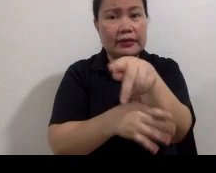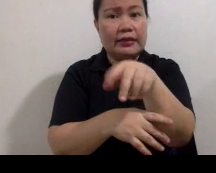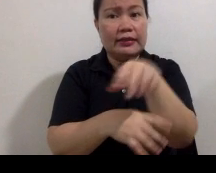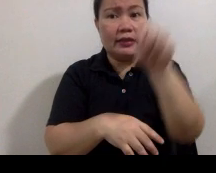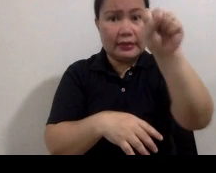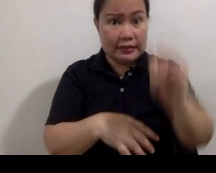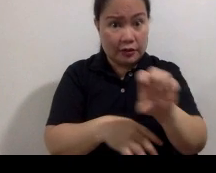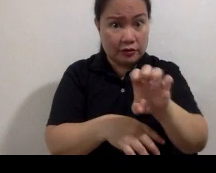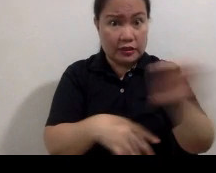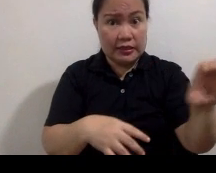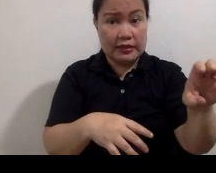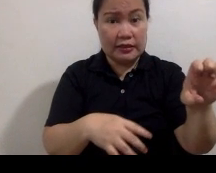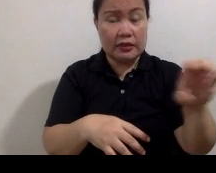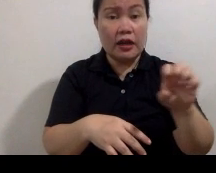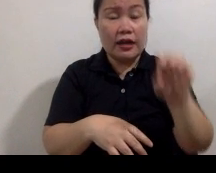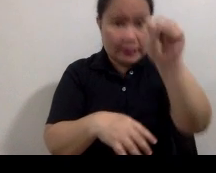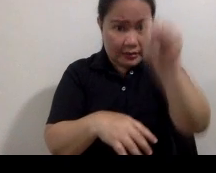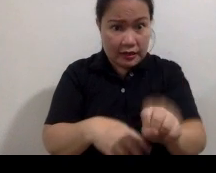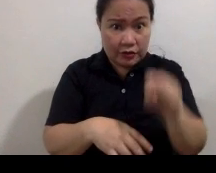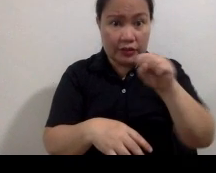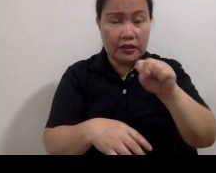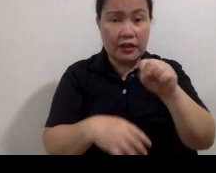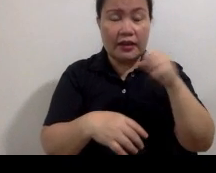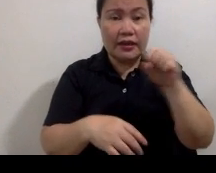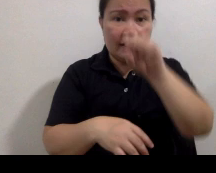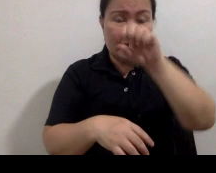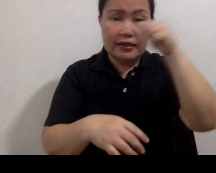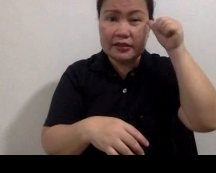sa Timog at Timog Silangang Asya.